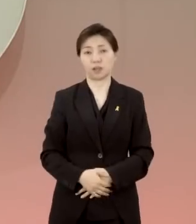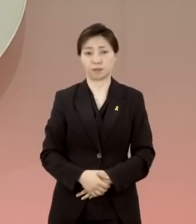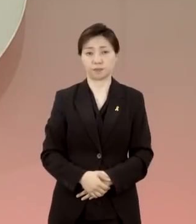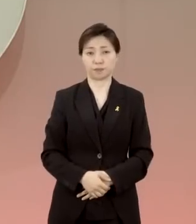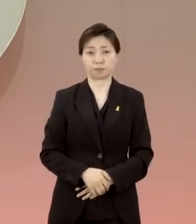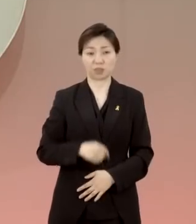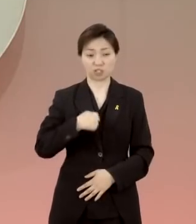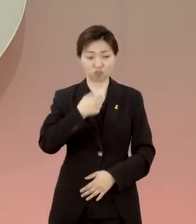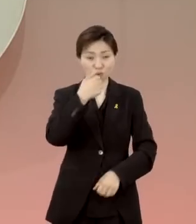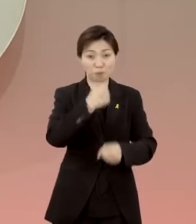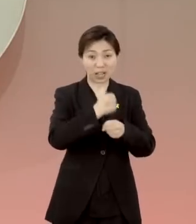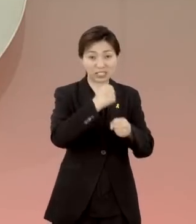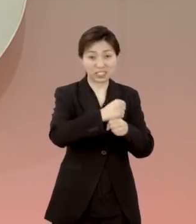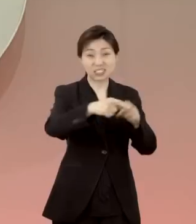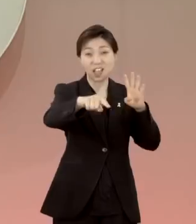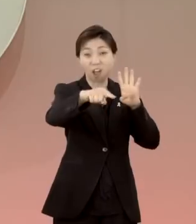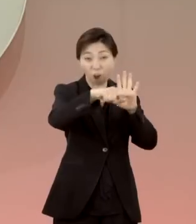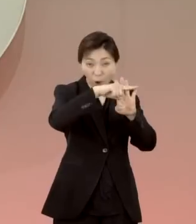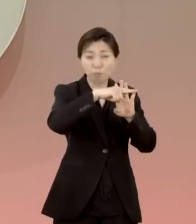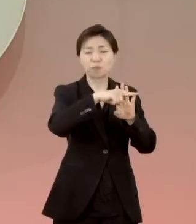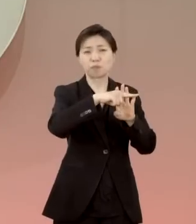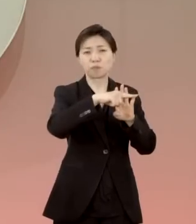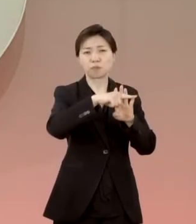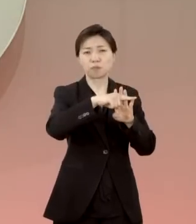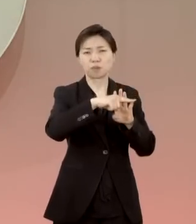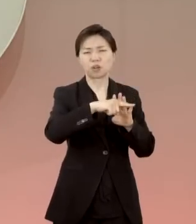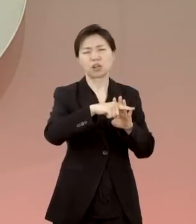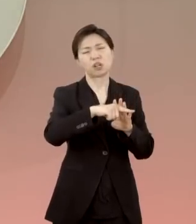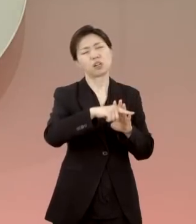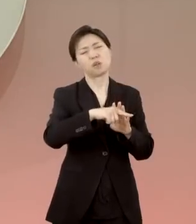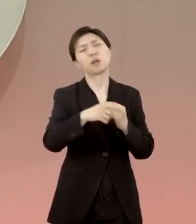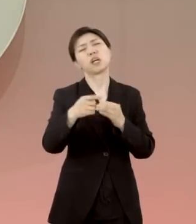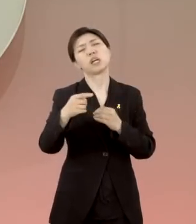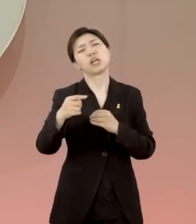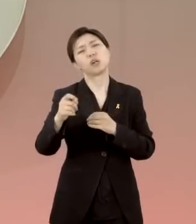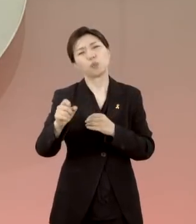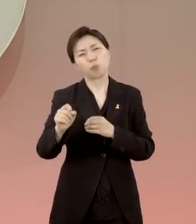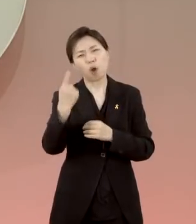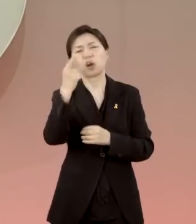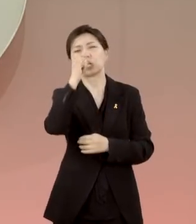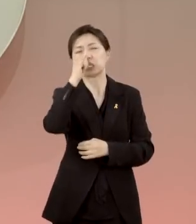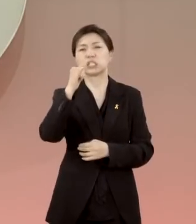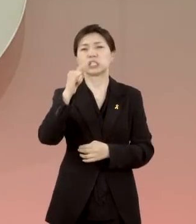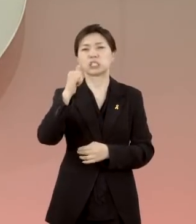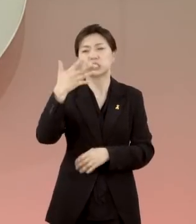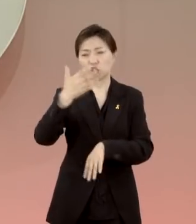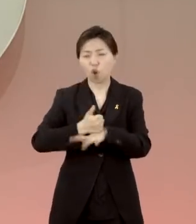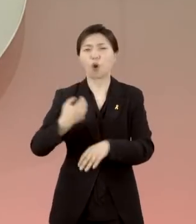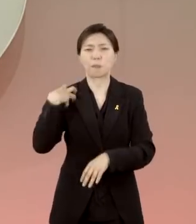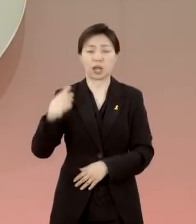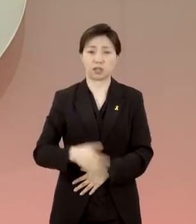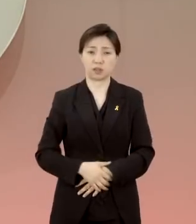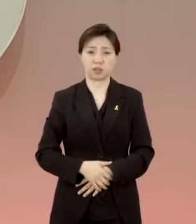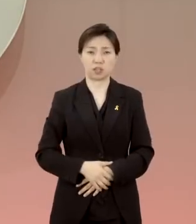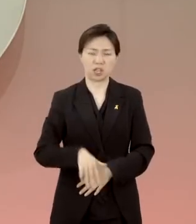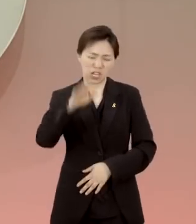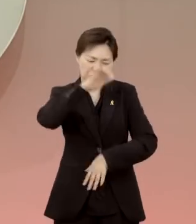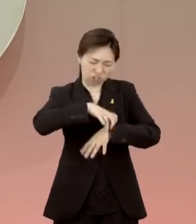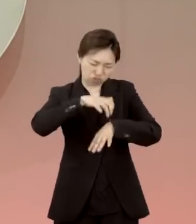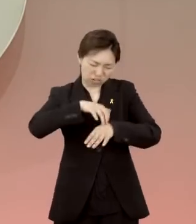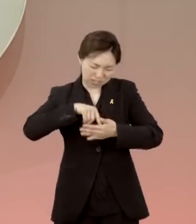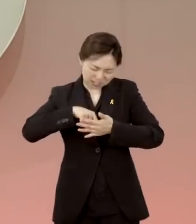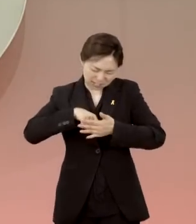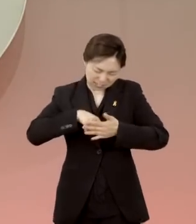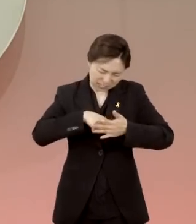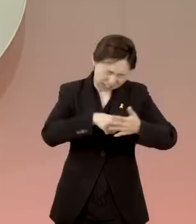자기가 지은 업보로 그렇게 수행을 많이 하셨던 스님이 그